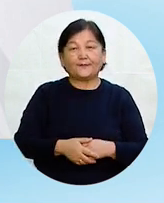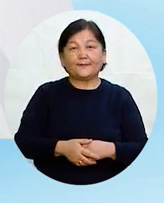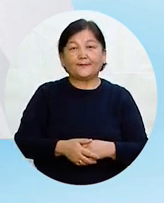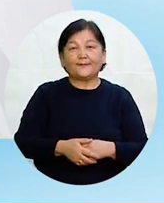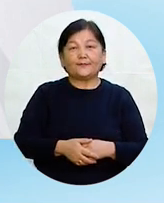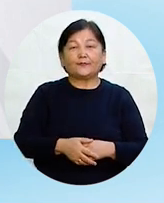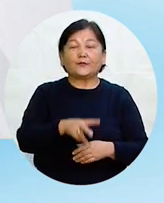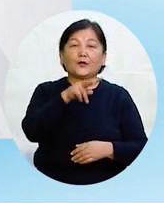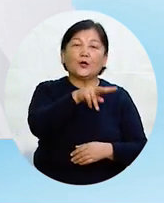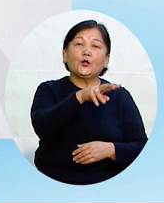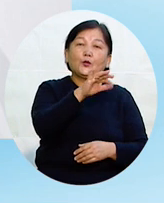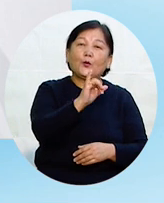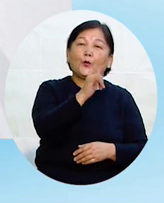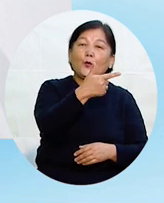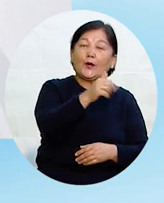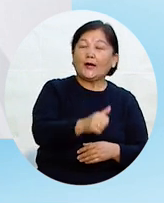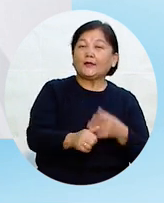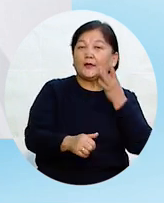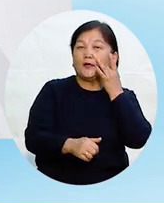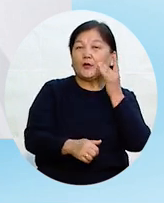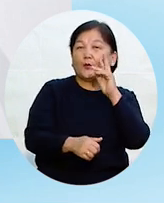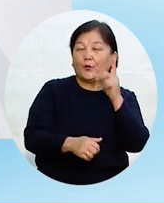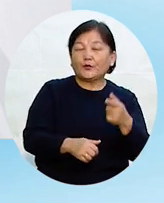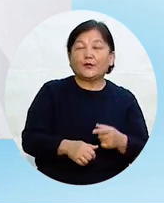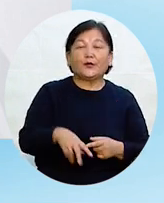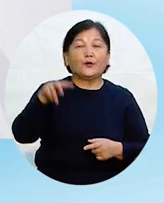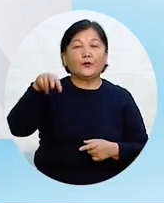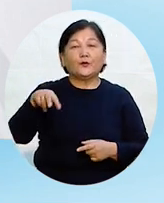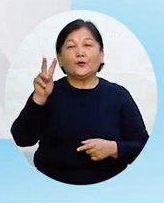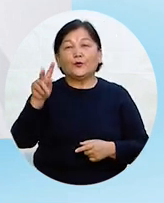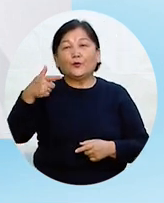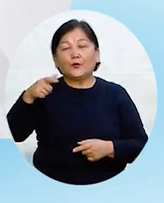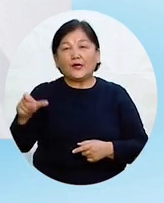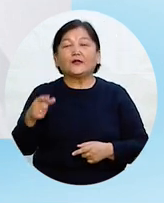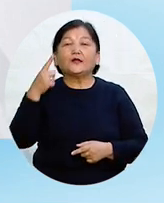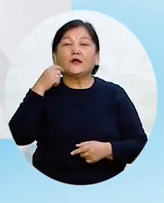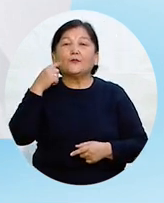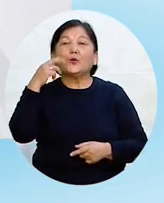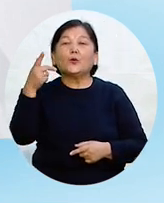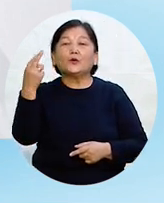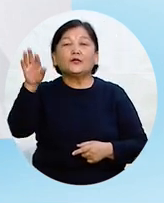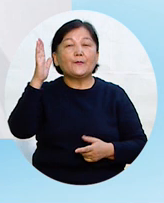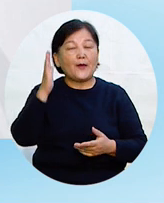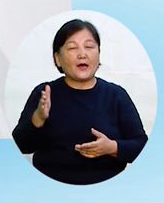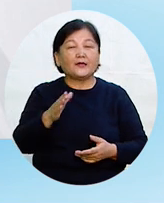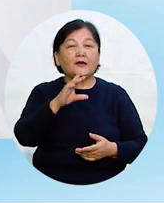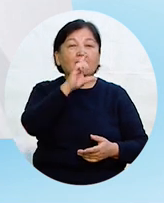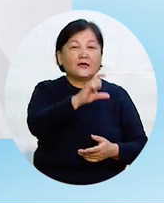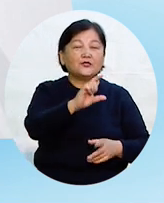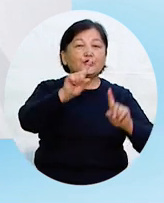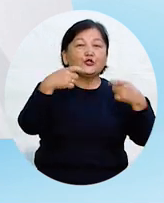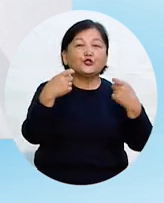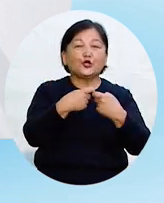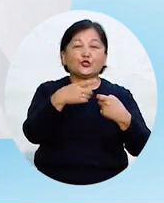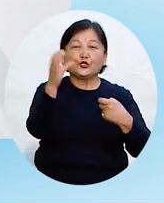За сурлаа, эрдэм сурлаа. За мэдлээ. Эр эмийг нь харгалзан дагуулж ихсэг ихшиг зөгцөх эсийг баримтлан